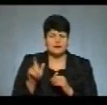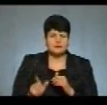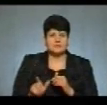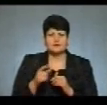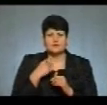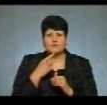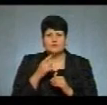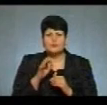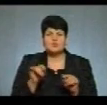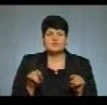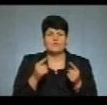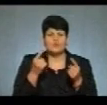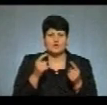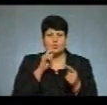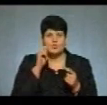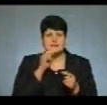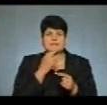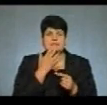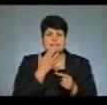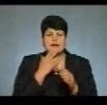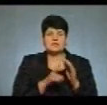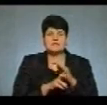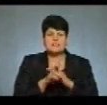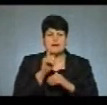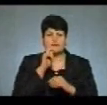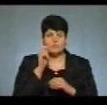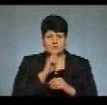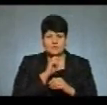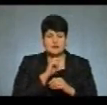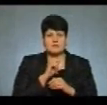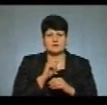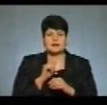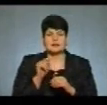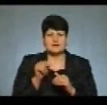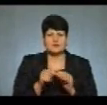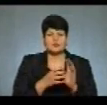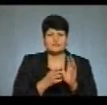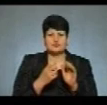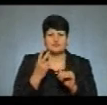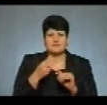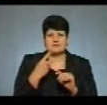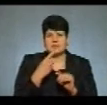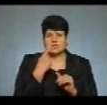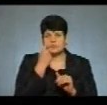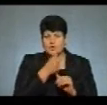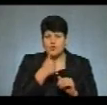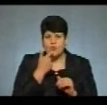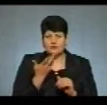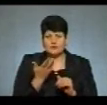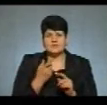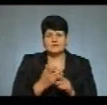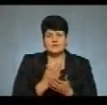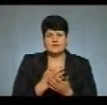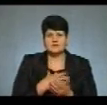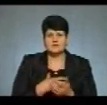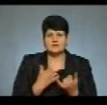про створення Української національної церкви в Україні, та лист датований 1921 роком, який, я думаю, актуальний